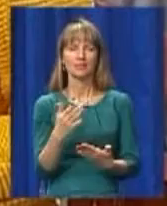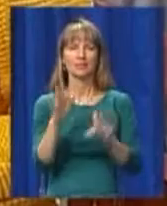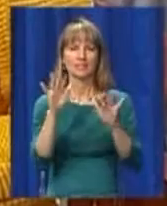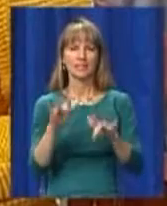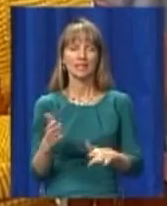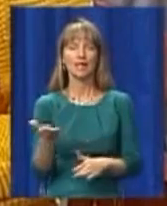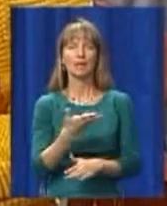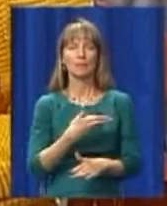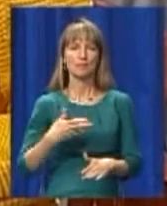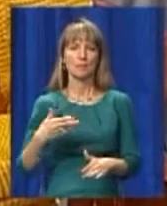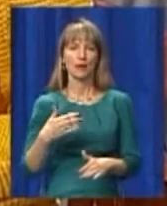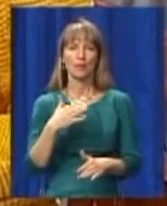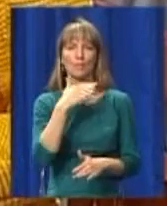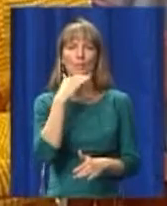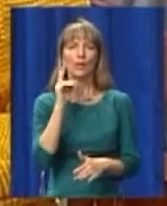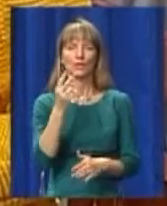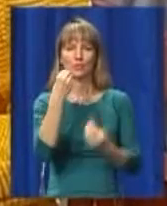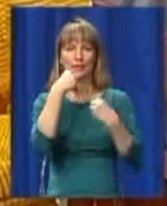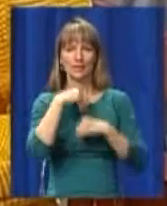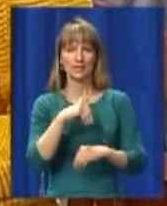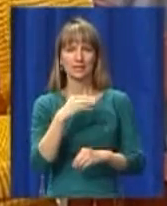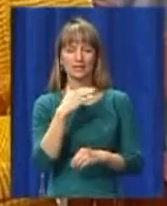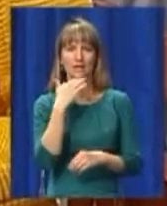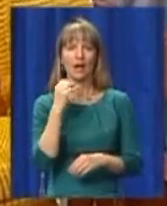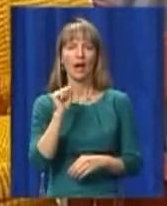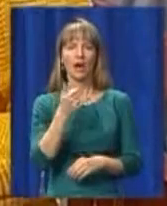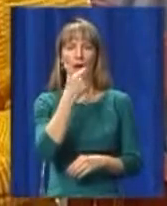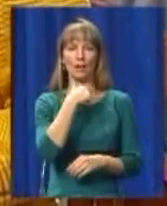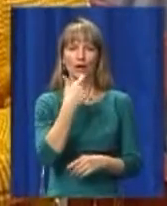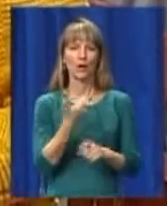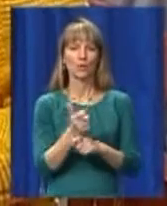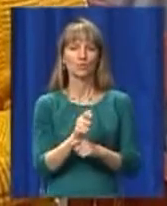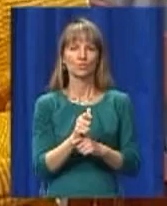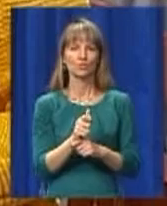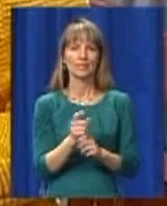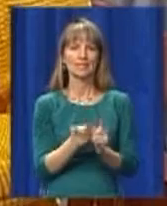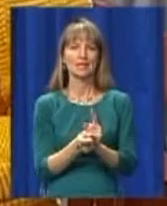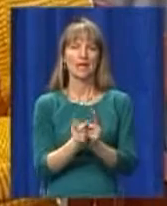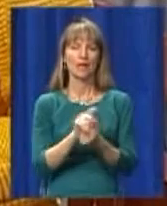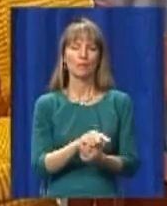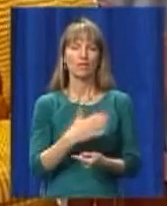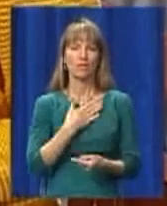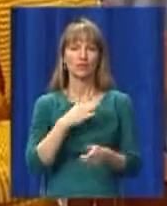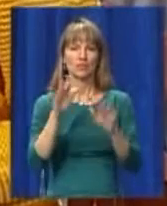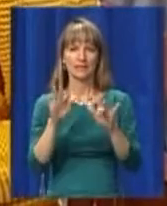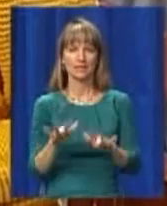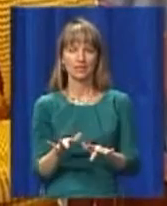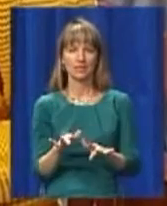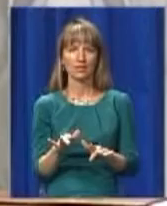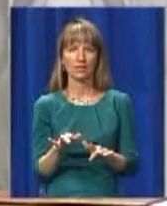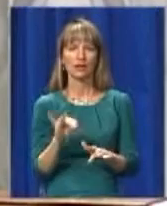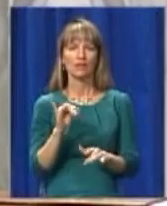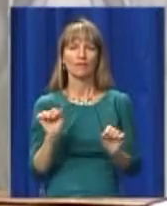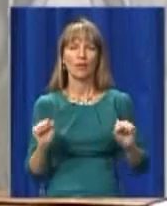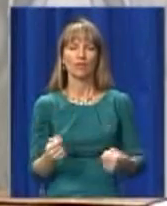сніг ми, звичайно, таки багато хто їсть, багато хто не їсть. А морозиво – це дуже такий замінник нашого снігу. У мене морожене їсть